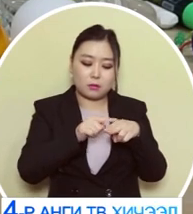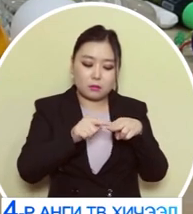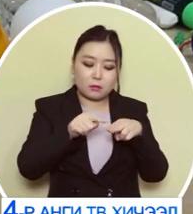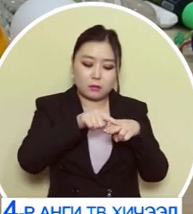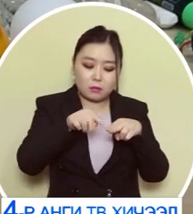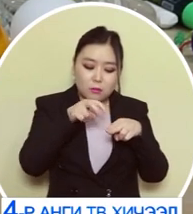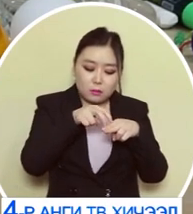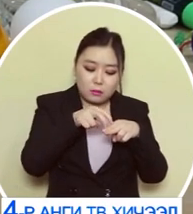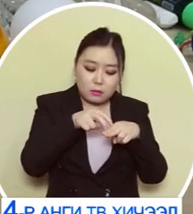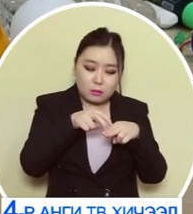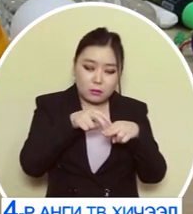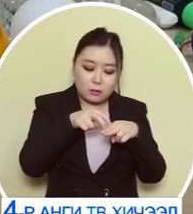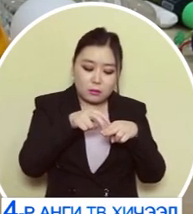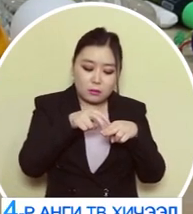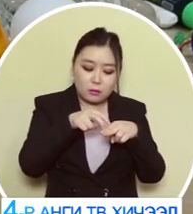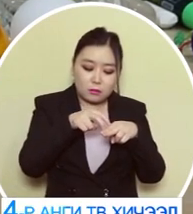Тұтқасы жанбады.